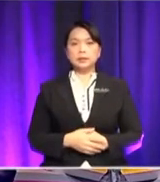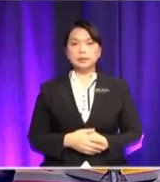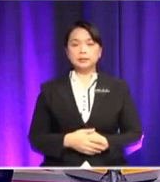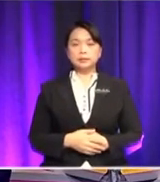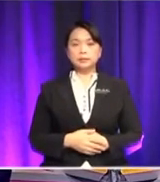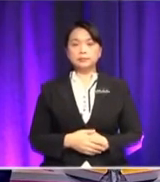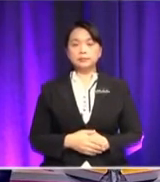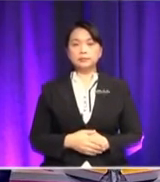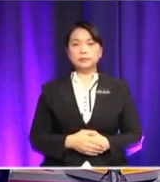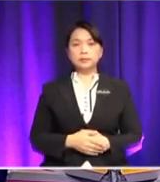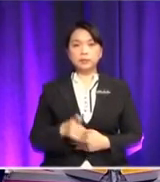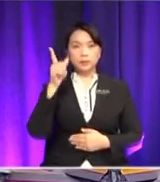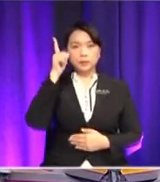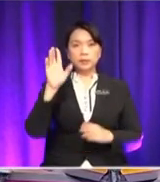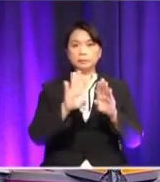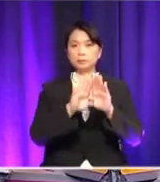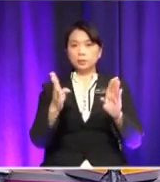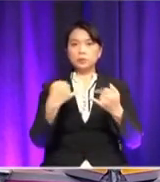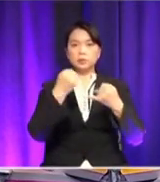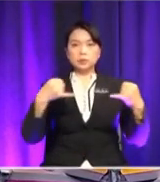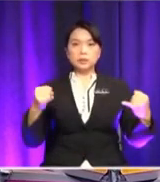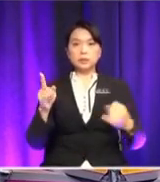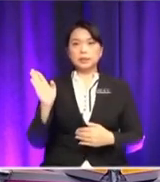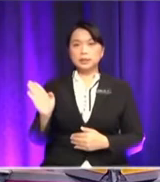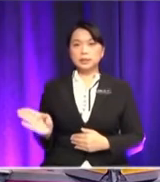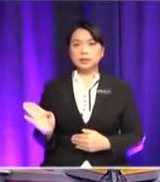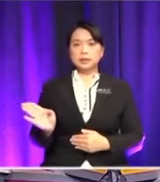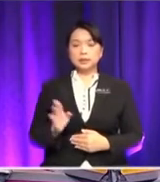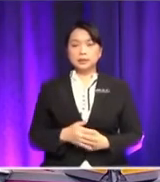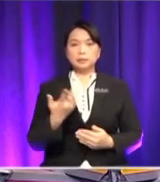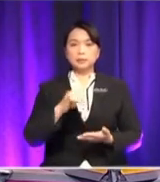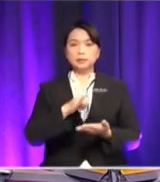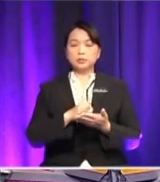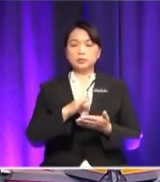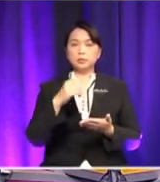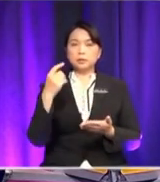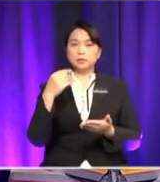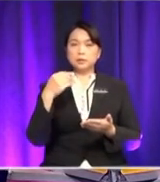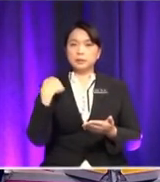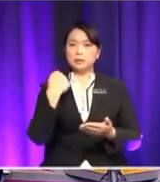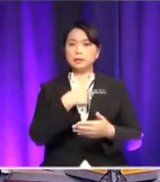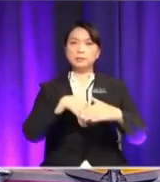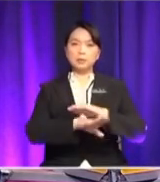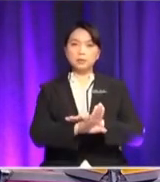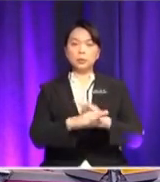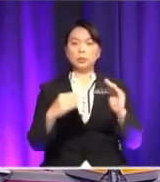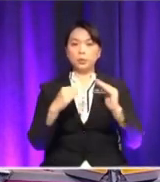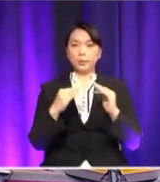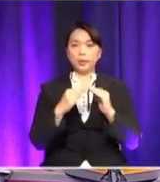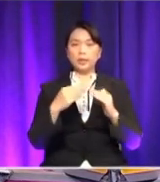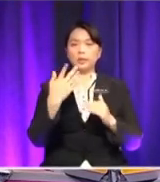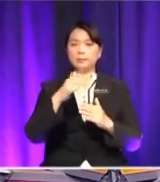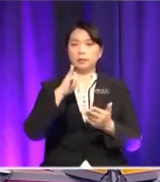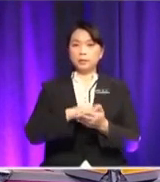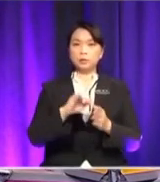ke pintu berengsel tanpa jenang kalau kita masuk tadi a aku masuk rumah kita kita masuk kemudian